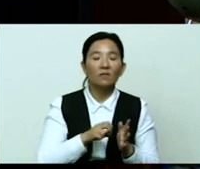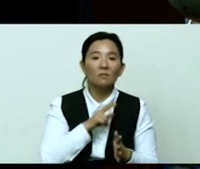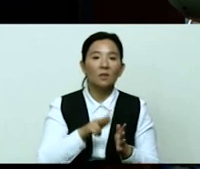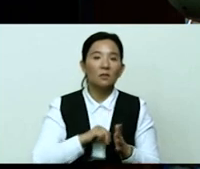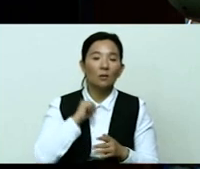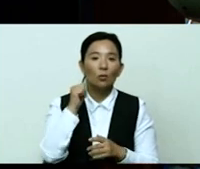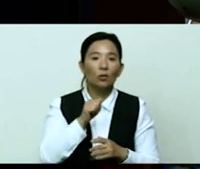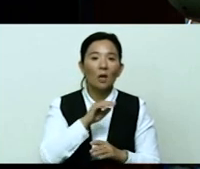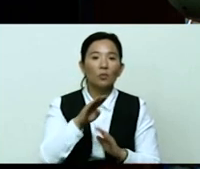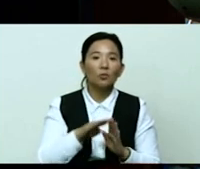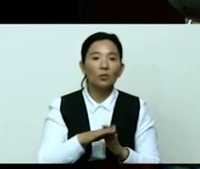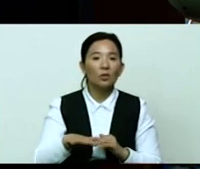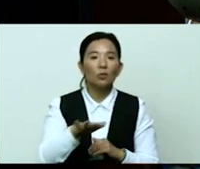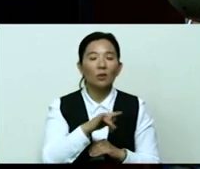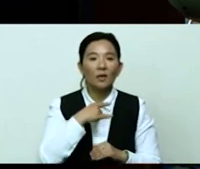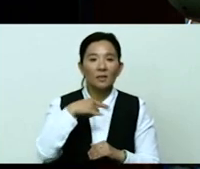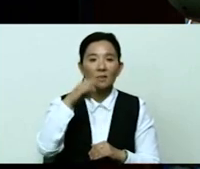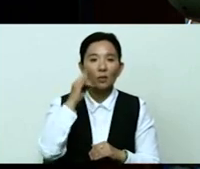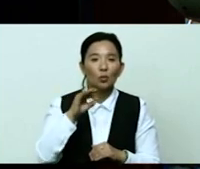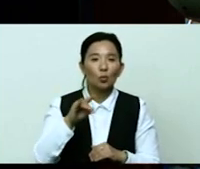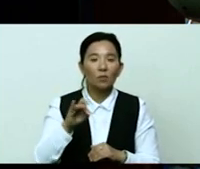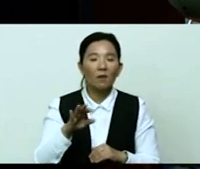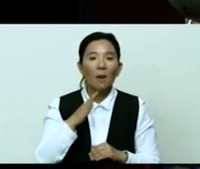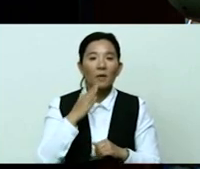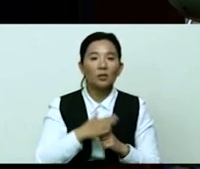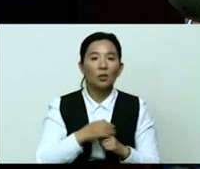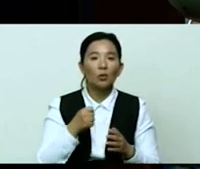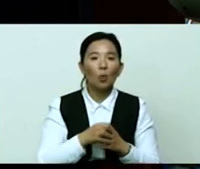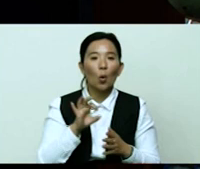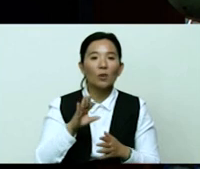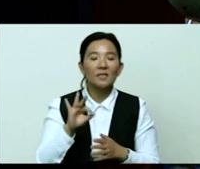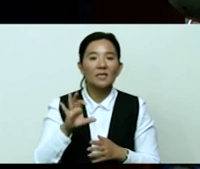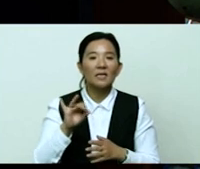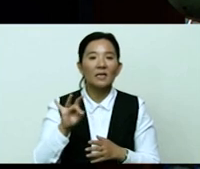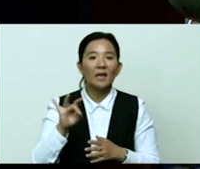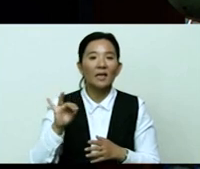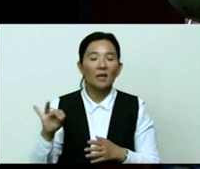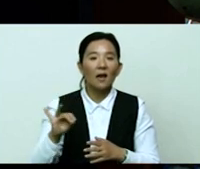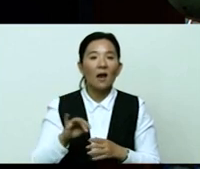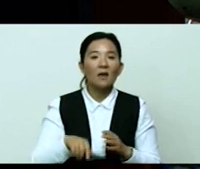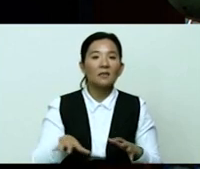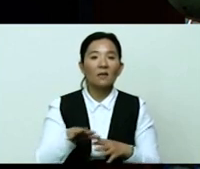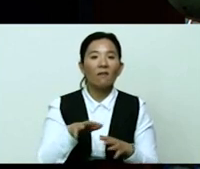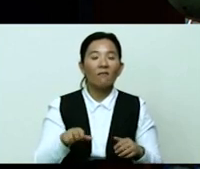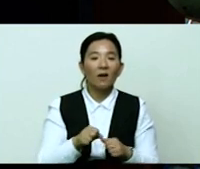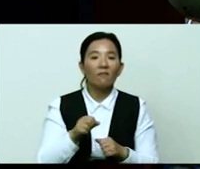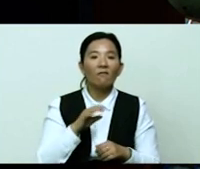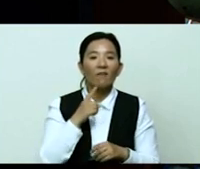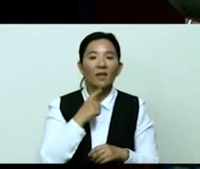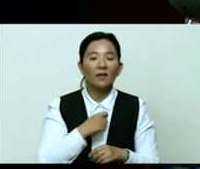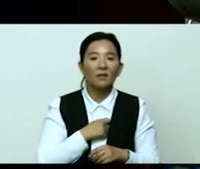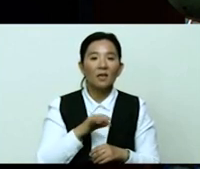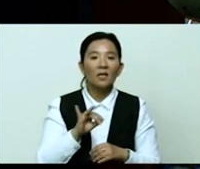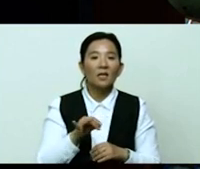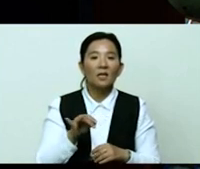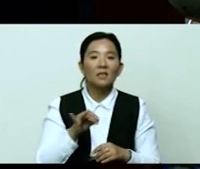1818 год подчинил территории казахских джузов почти до устья Сырдарьи, основал ряд военных крепостей.